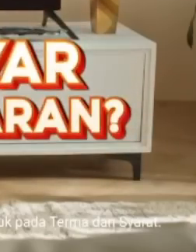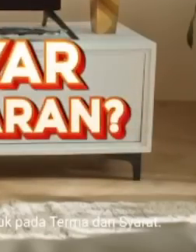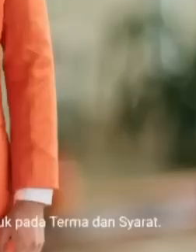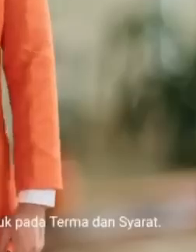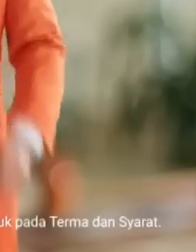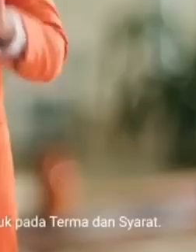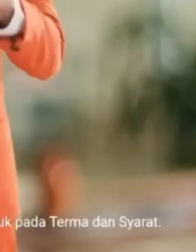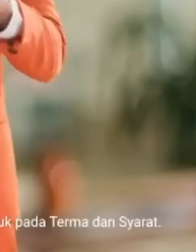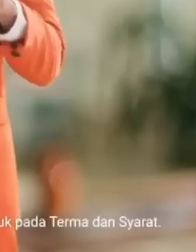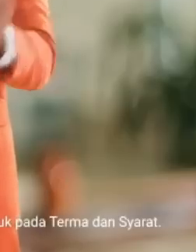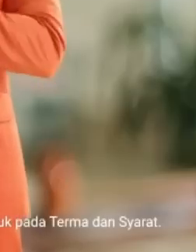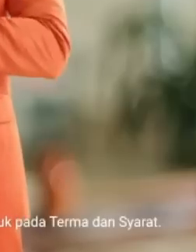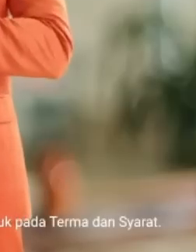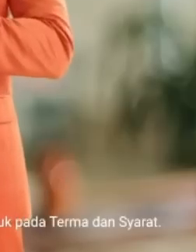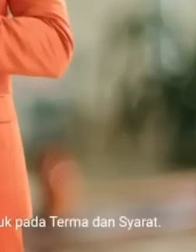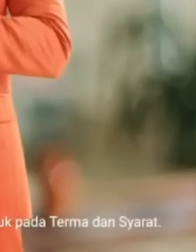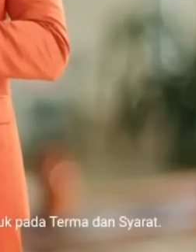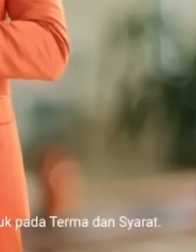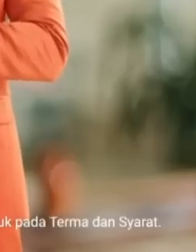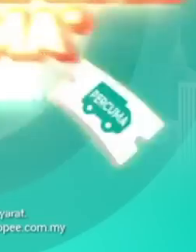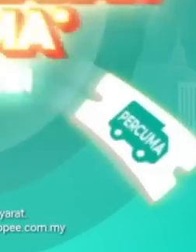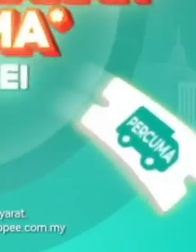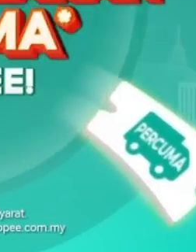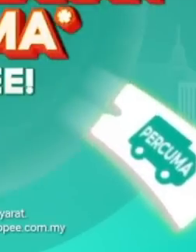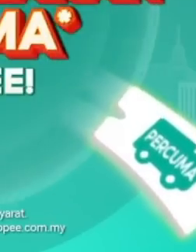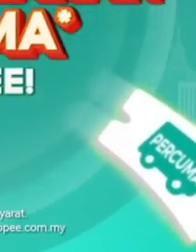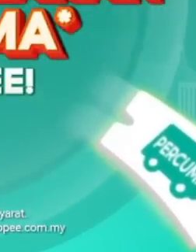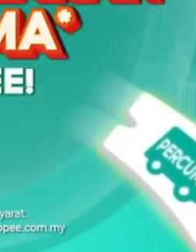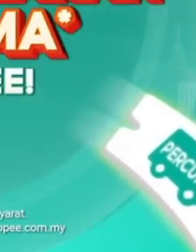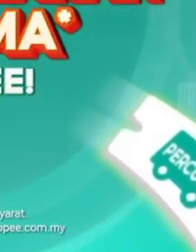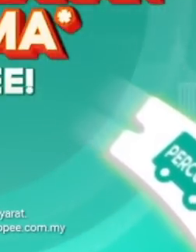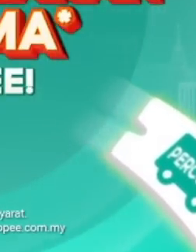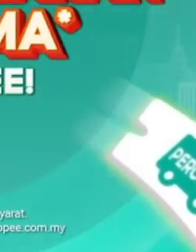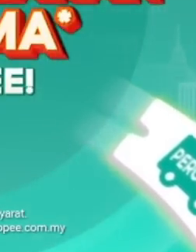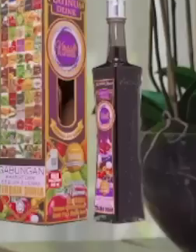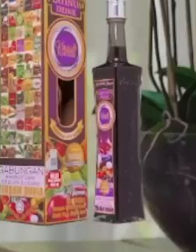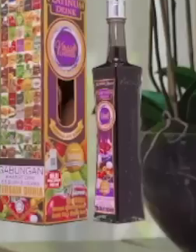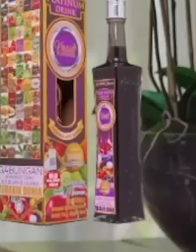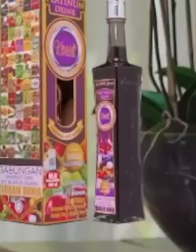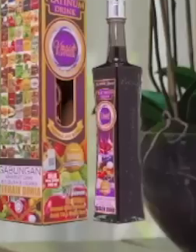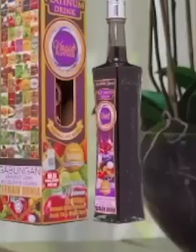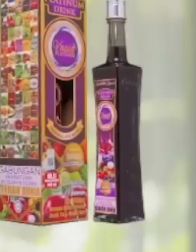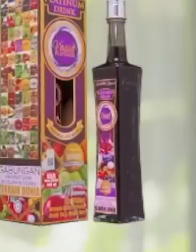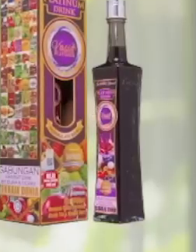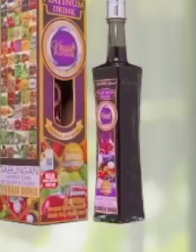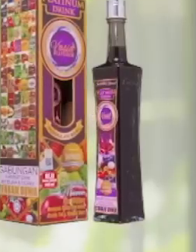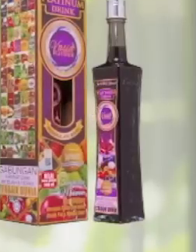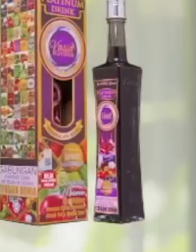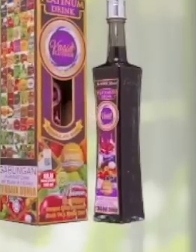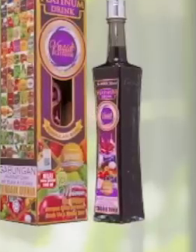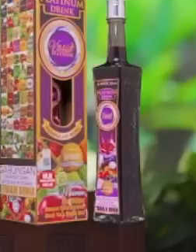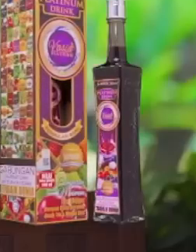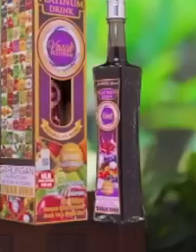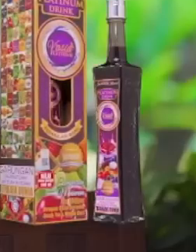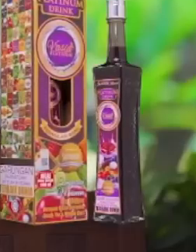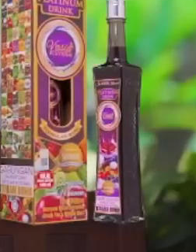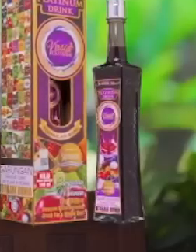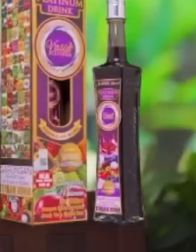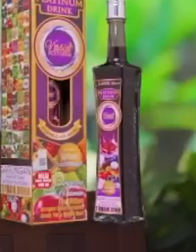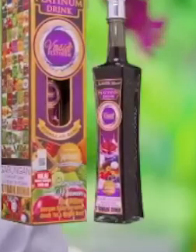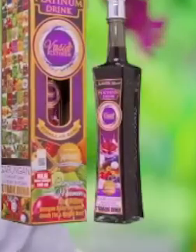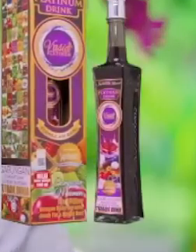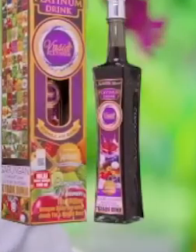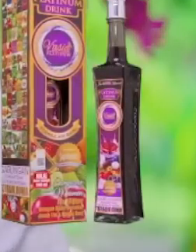Kenapa bayar kalau dapat penghantaran percuma di Shopee? Beli sekarang di Shopee. Bila dah berusia, badan cepat letih.